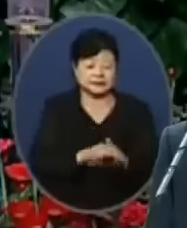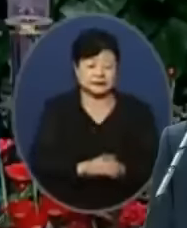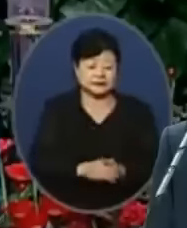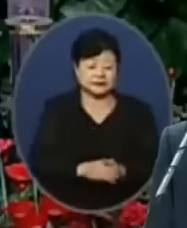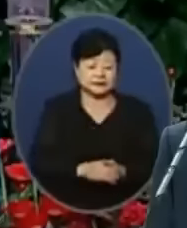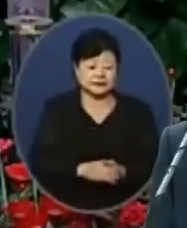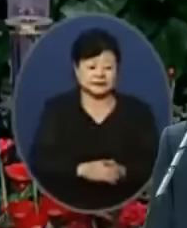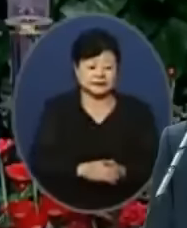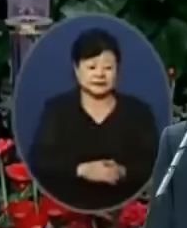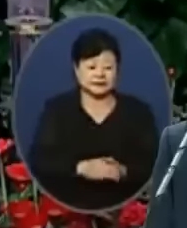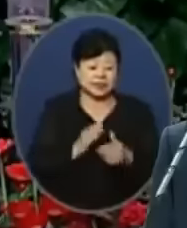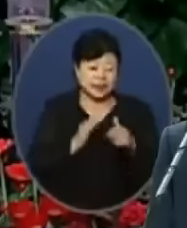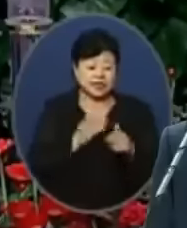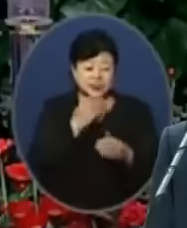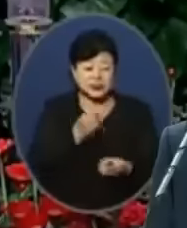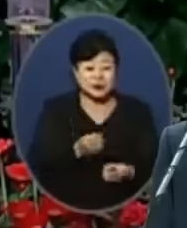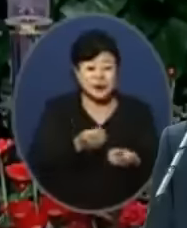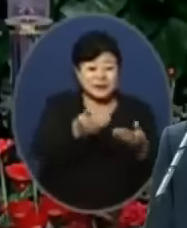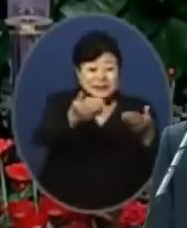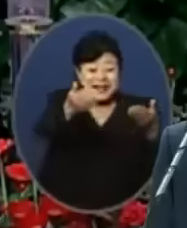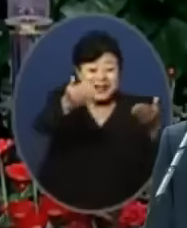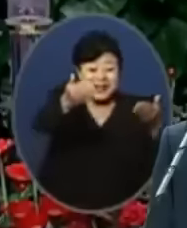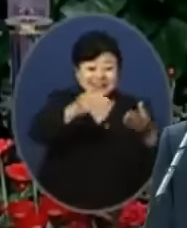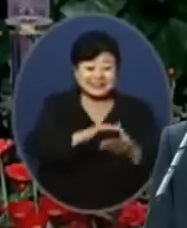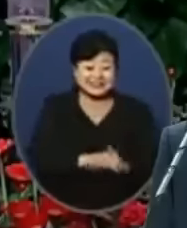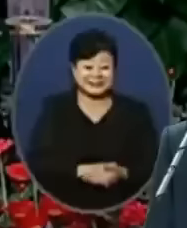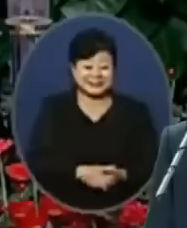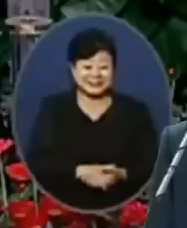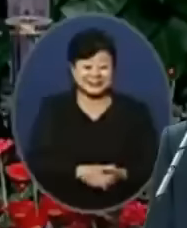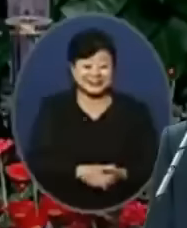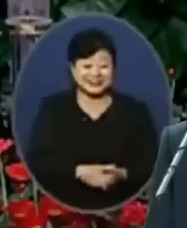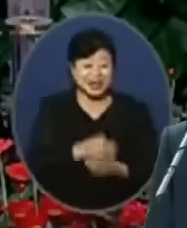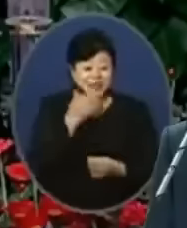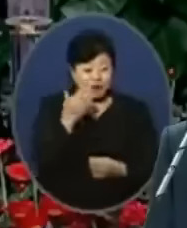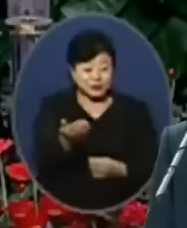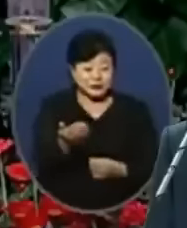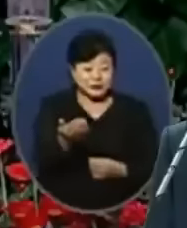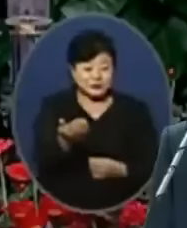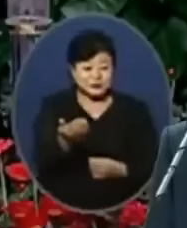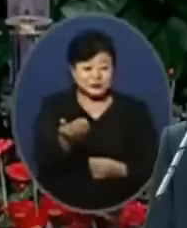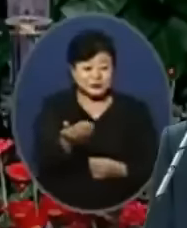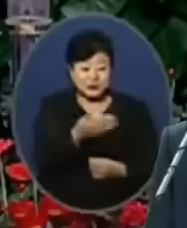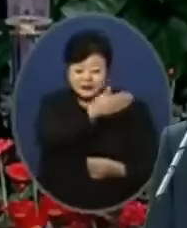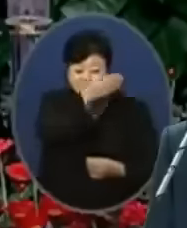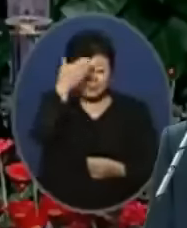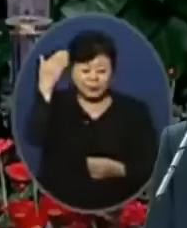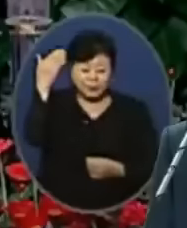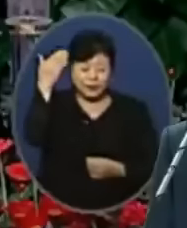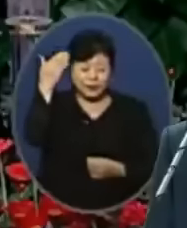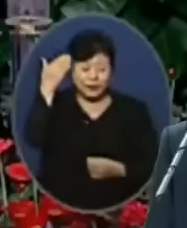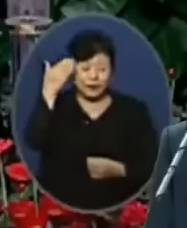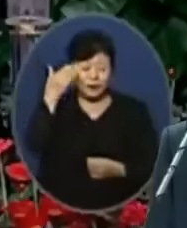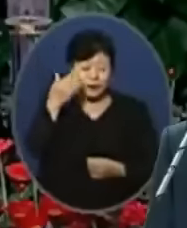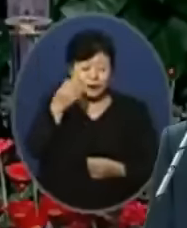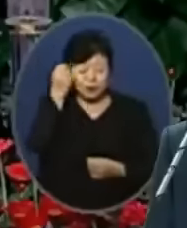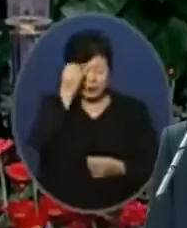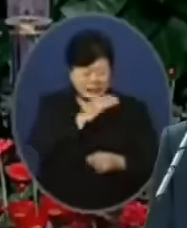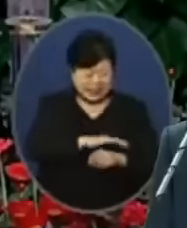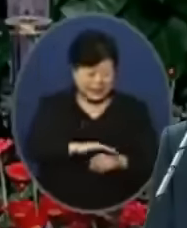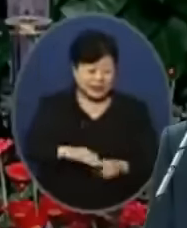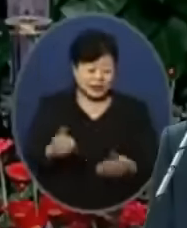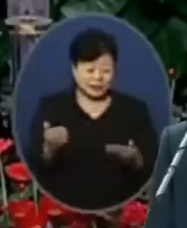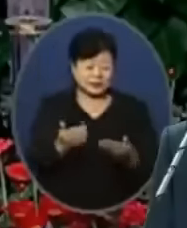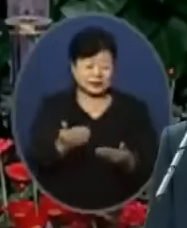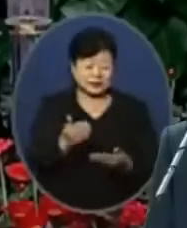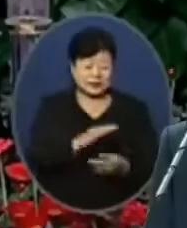생겨나기를 간절히 축복합니다. 여러분은 기어코 영혼이 잘되고